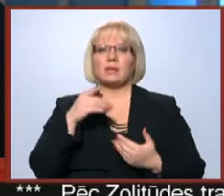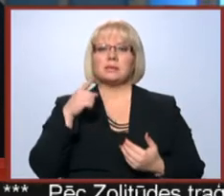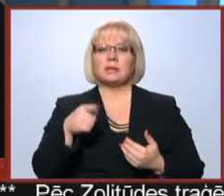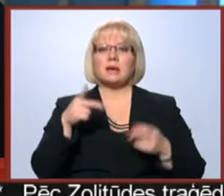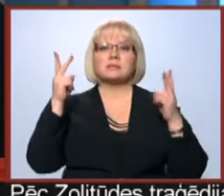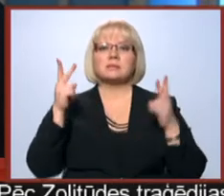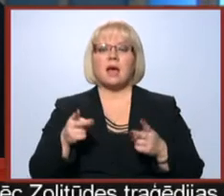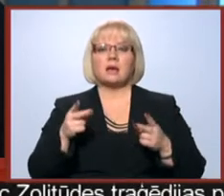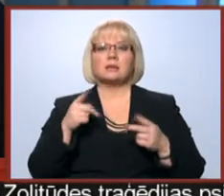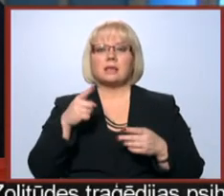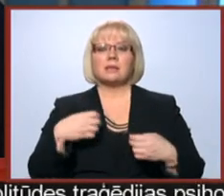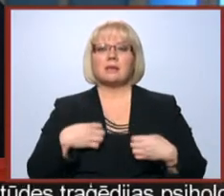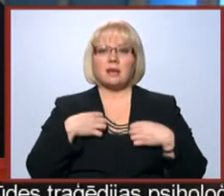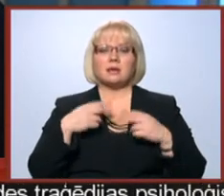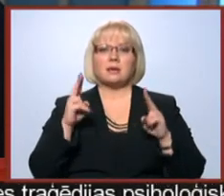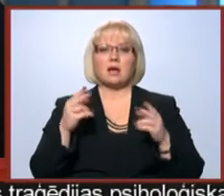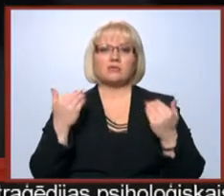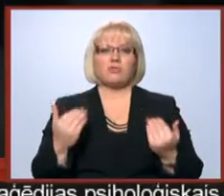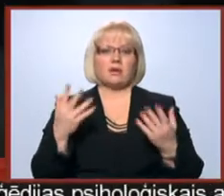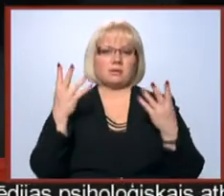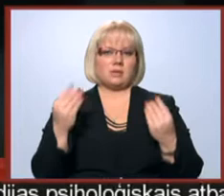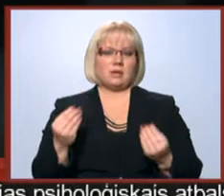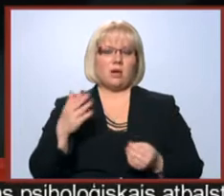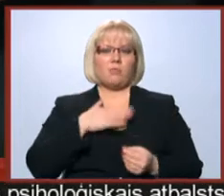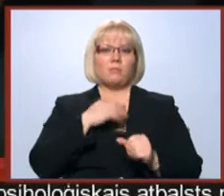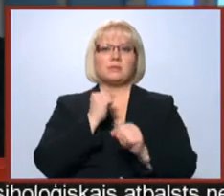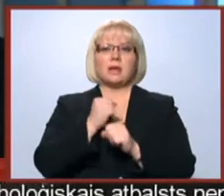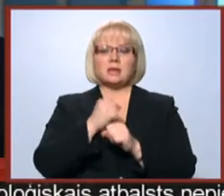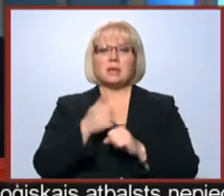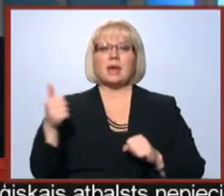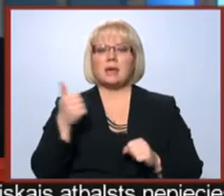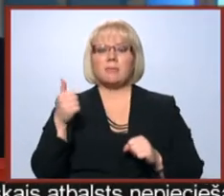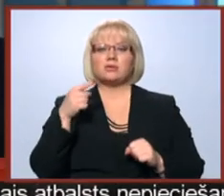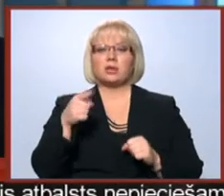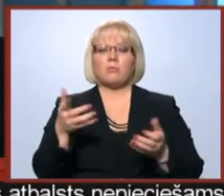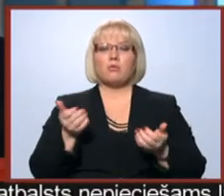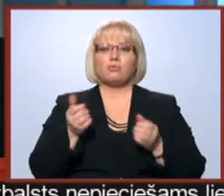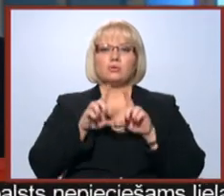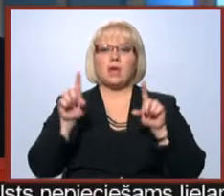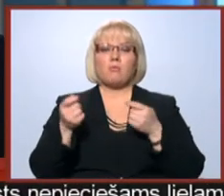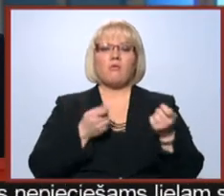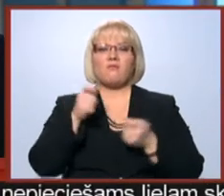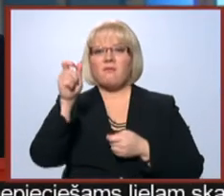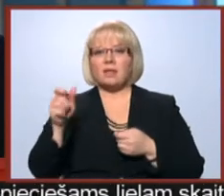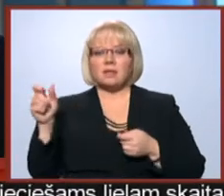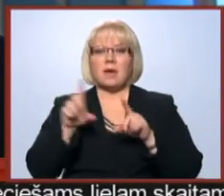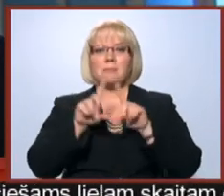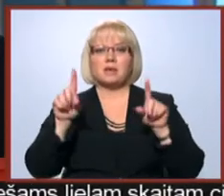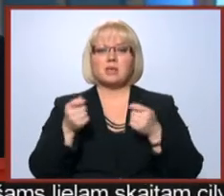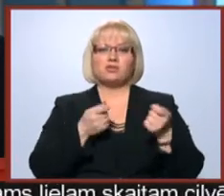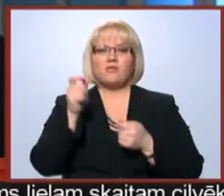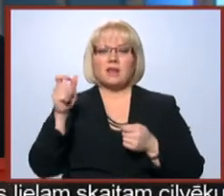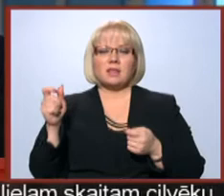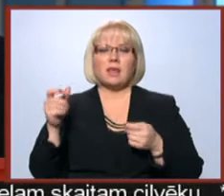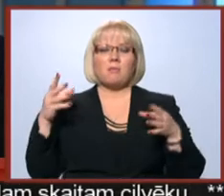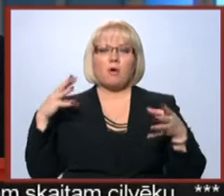sekas var būt tik traģiskas kā šajās dienās. Ka mums ir jāstrādā vēl īpaši ar šiem uzņēmumu vadītājiem, iestāžu vadītājiem, kontekstā ar to, ka